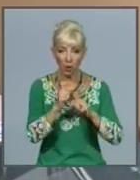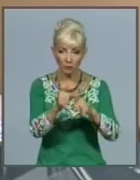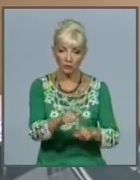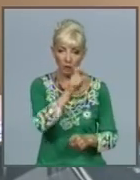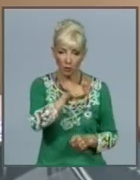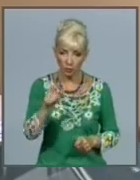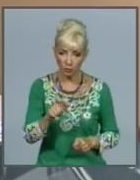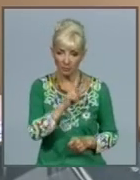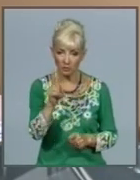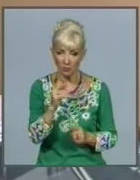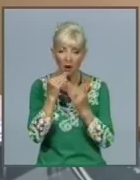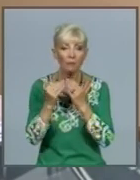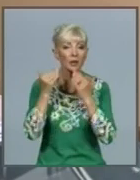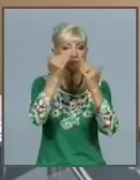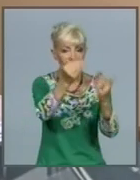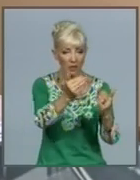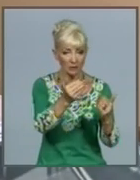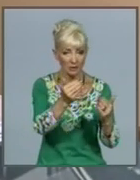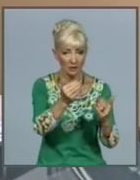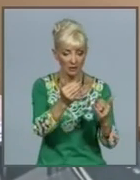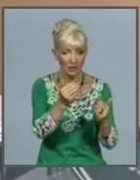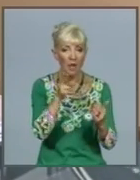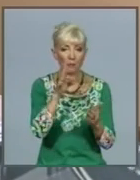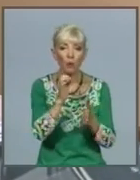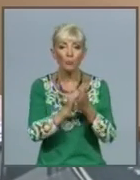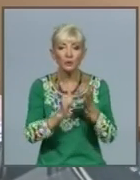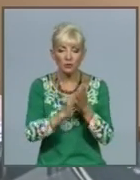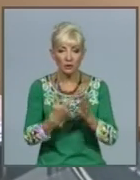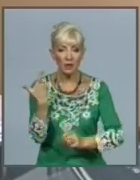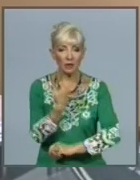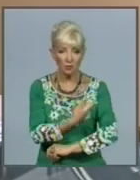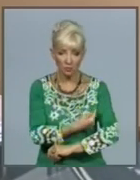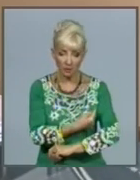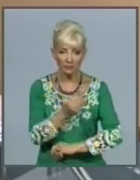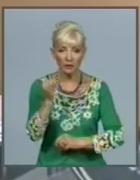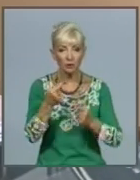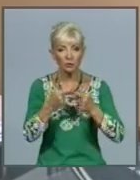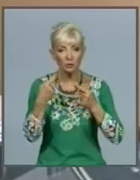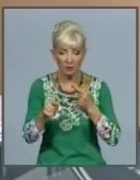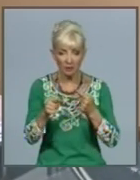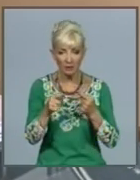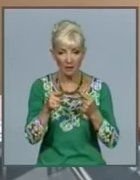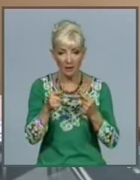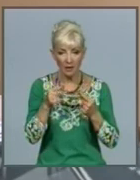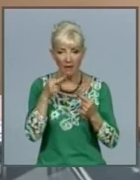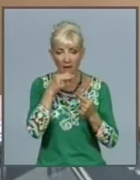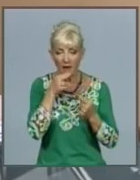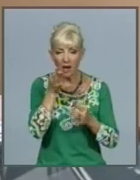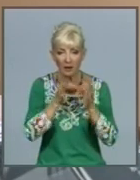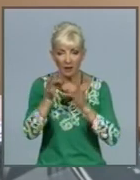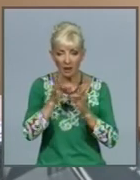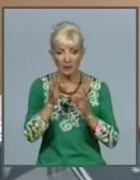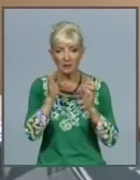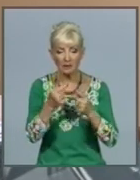звертаються стосовно інсулінів і інших ліків, для людей з орфанними